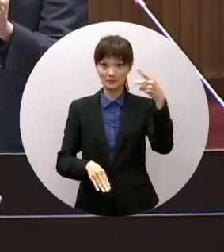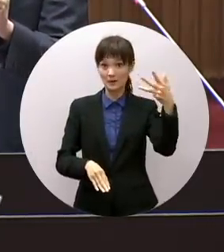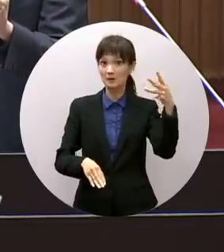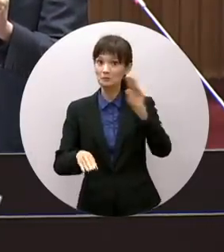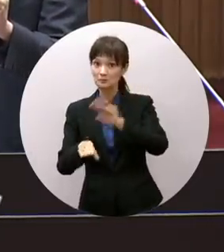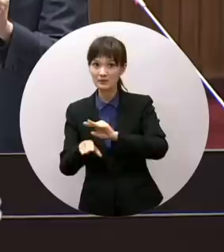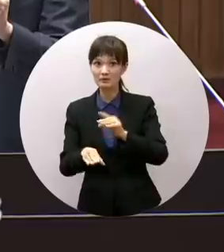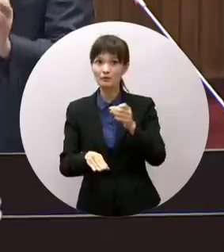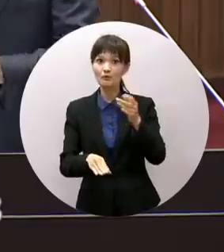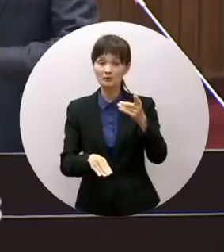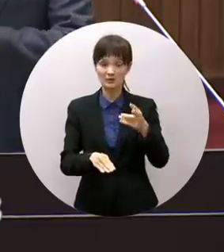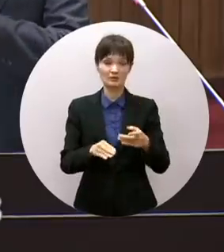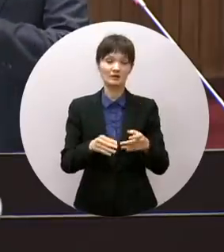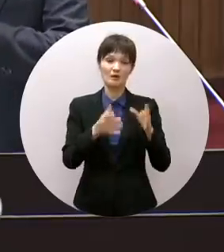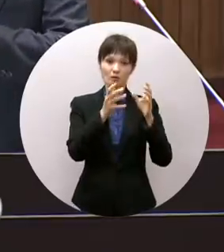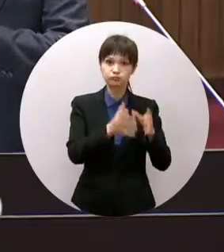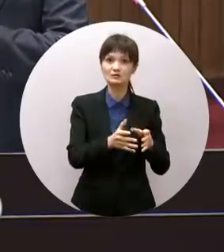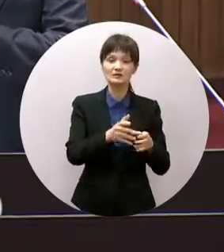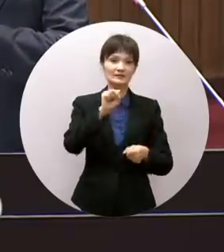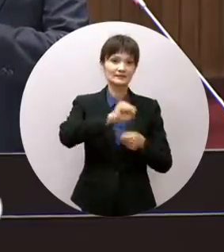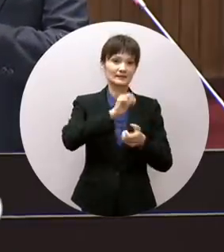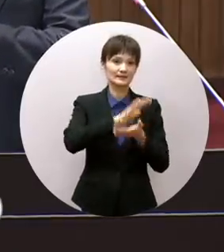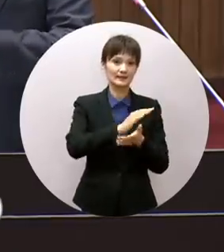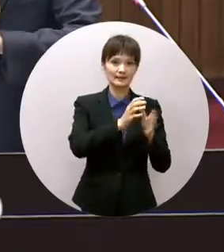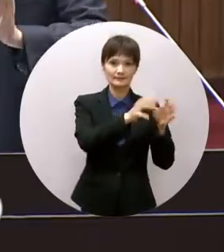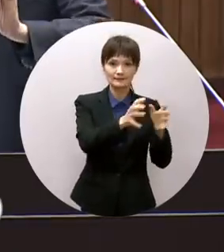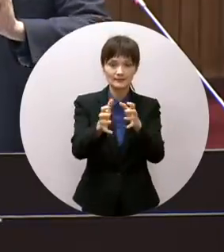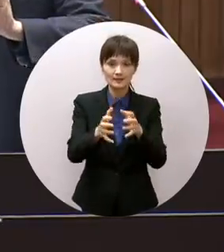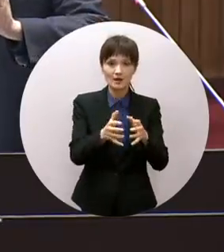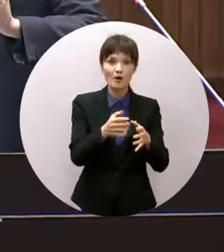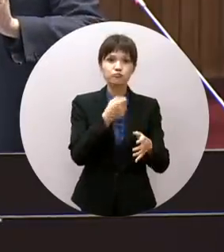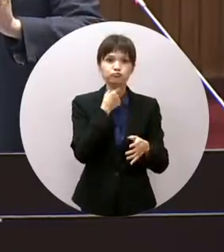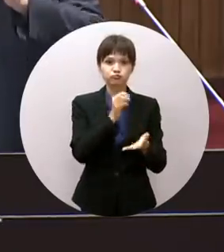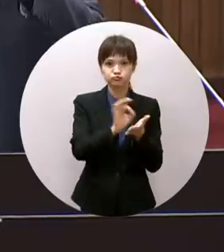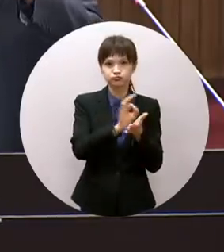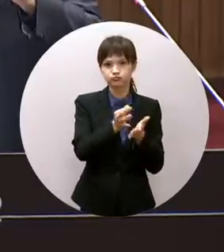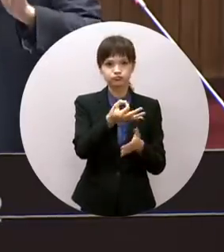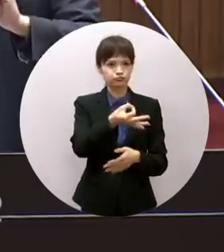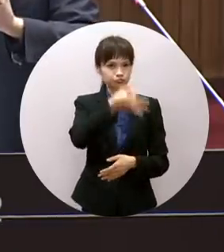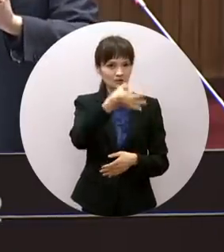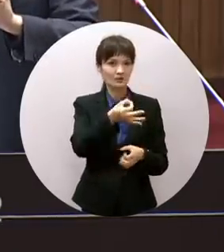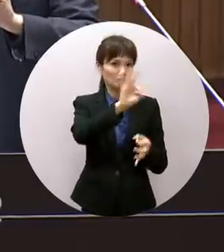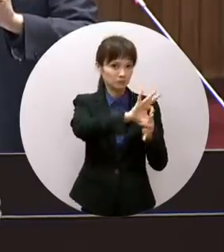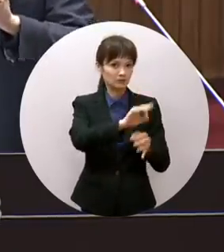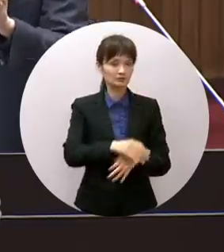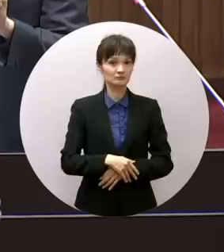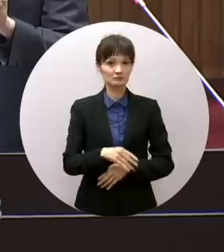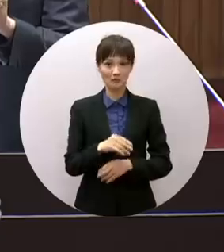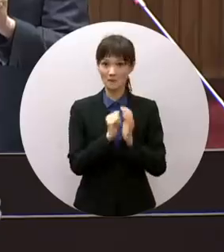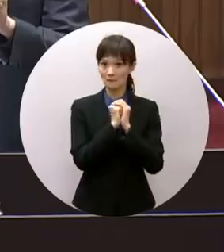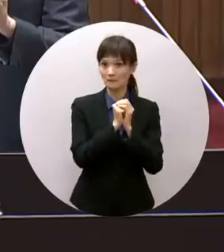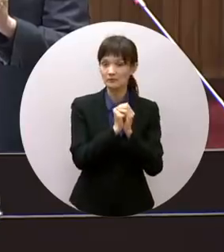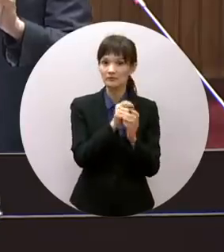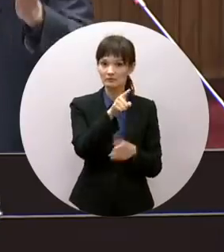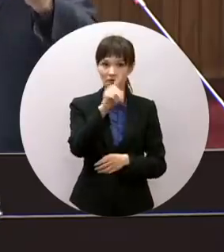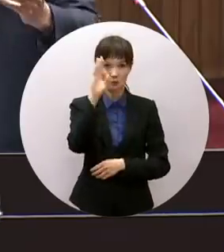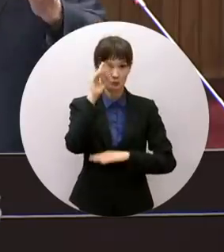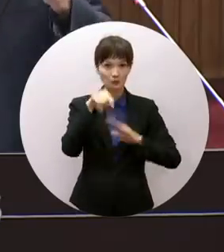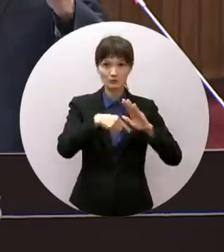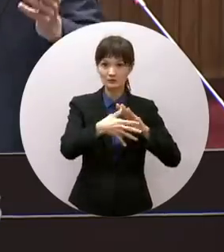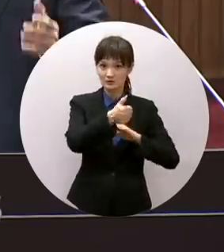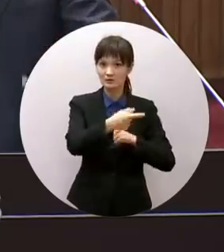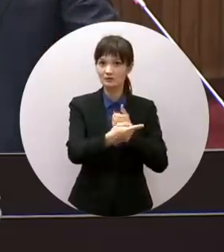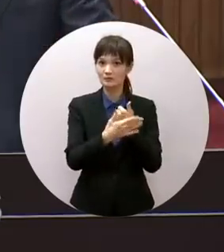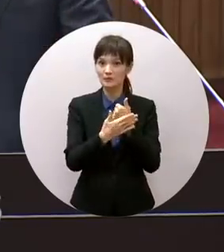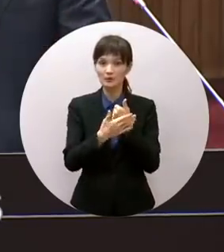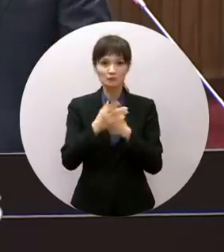在这里啊，是不是拜托，那呢，哦，进来 首任议长，咱的老馆长啊，可不可以帮我